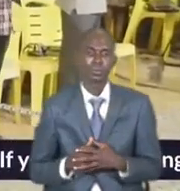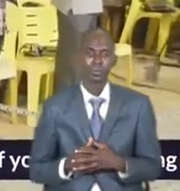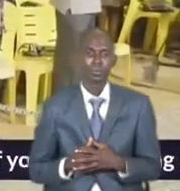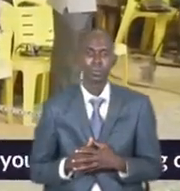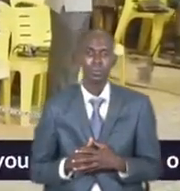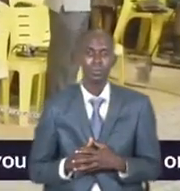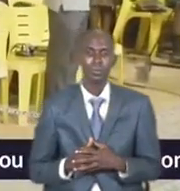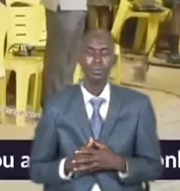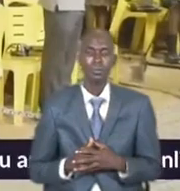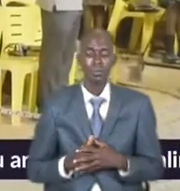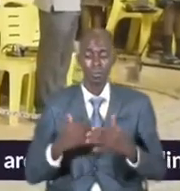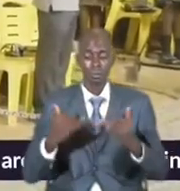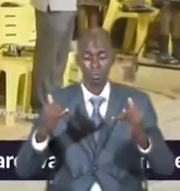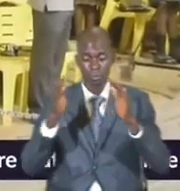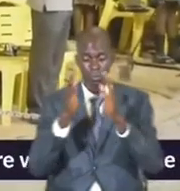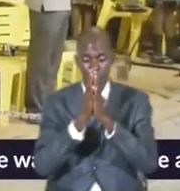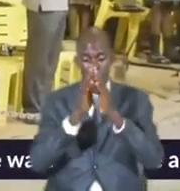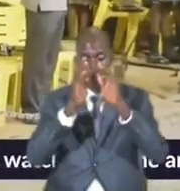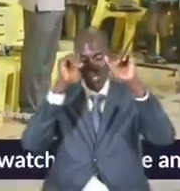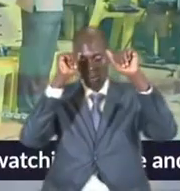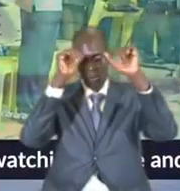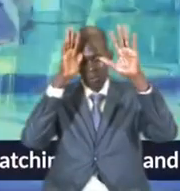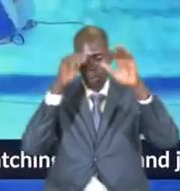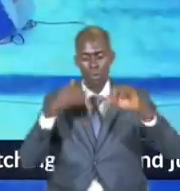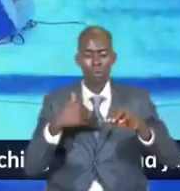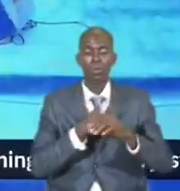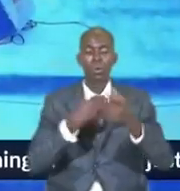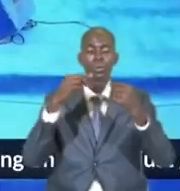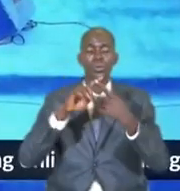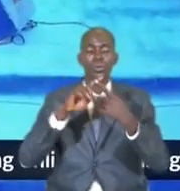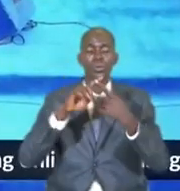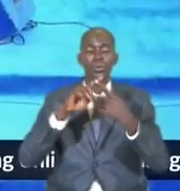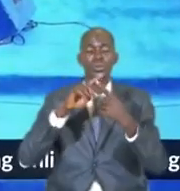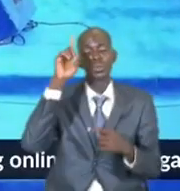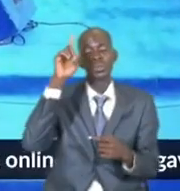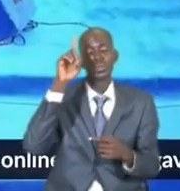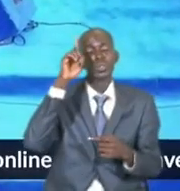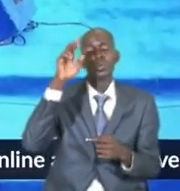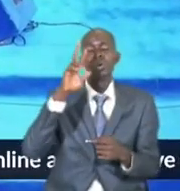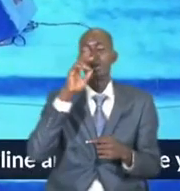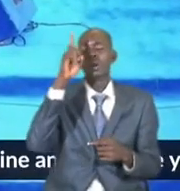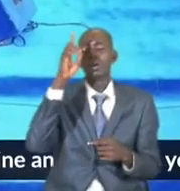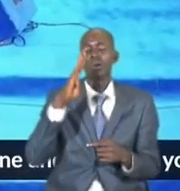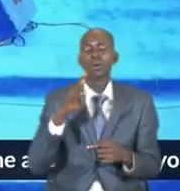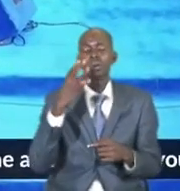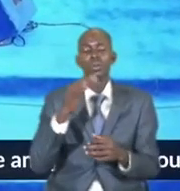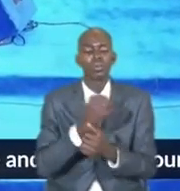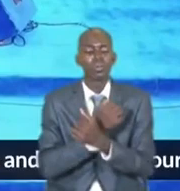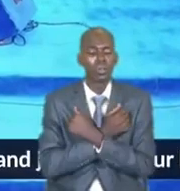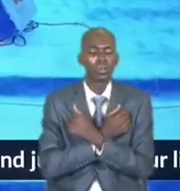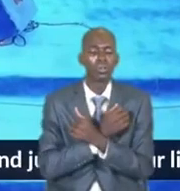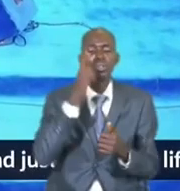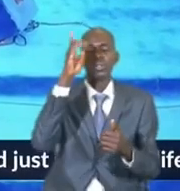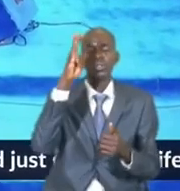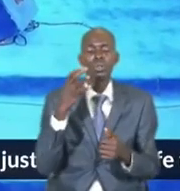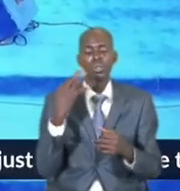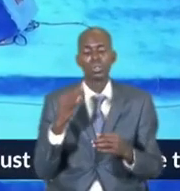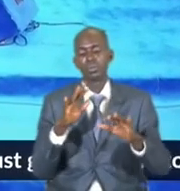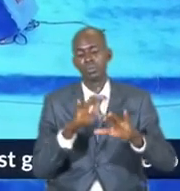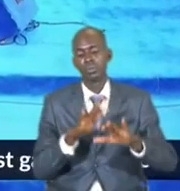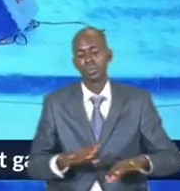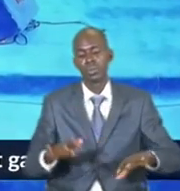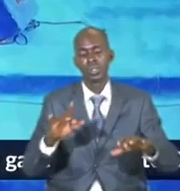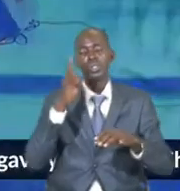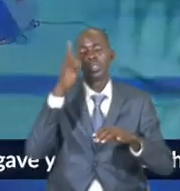Welie aka gị ahụ elu, onye nwe anyị, nna anyị, anyị abịakwutele gị. Ịbụ Chineke nke ịhụnanya, ịbụ Chineke nke obi ebere, ịbụ Chineke